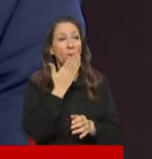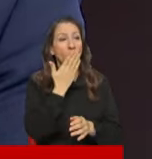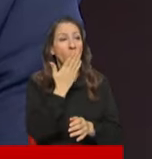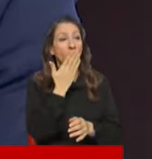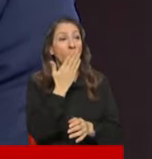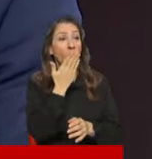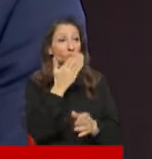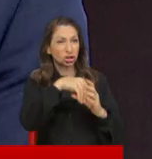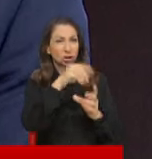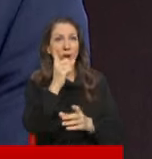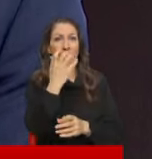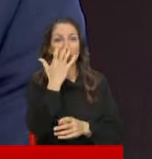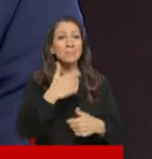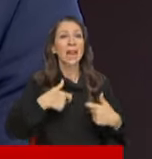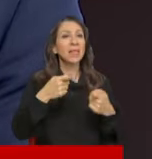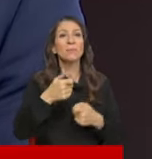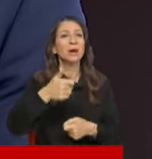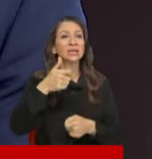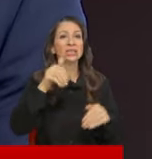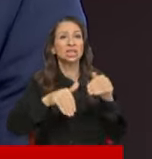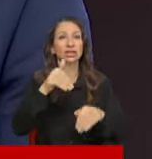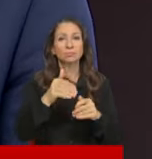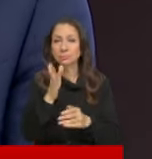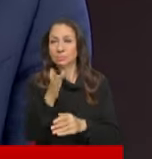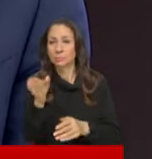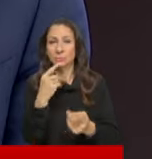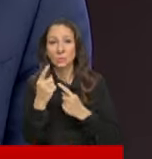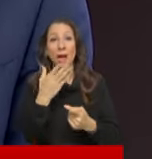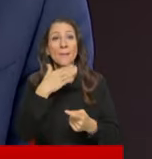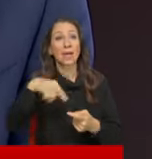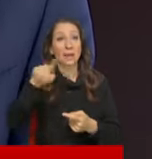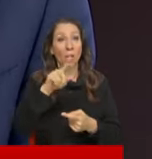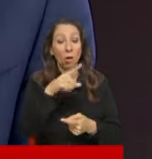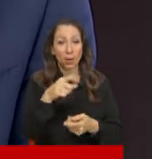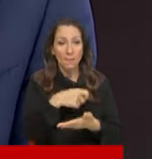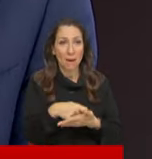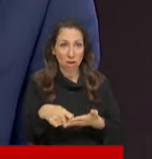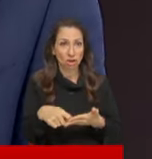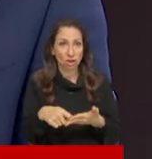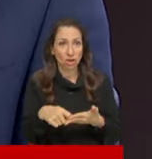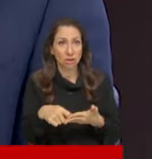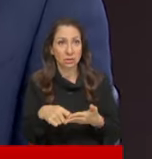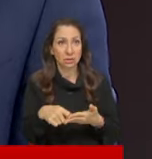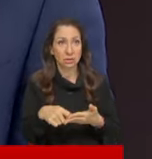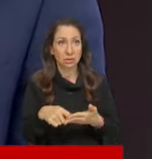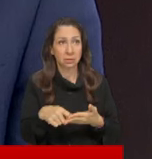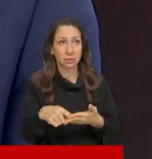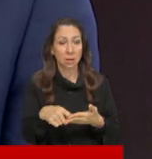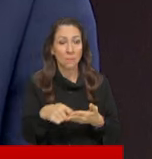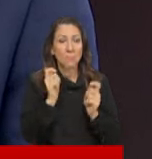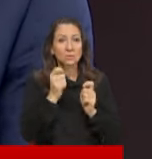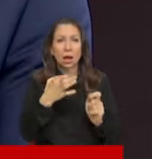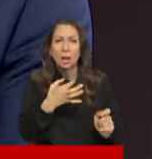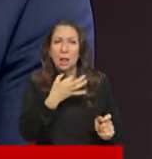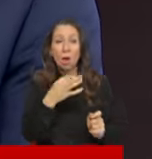öğretmen bekliyor Milli Eğitim Bakanı sahada seçim çalışmasında emekli 10.000 L maaşa Eee mahkum